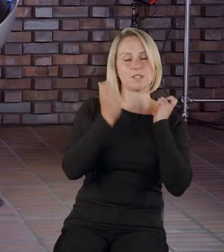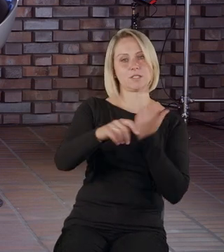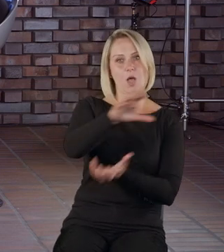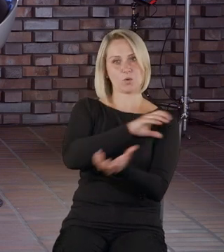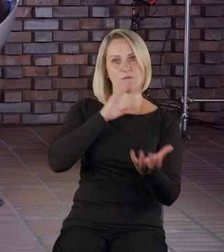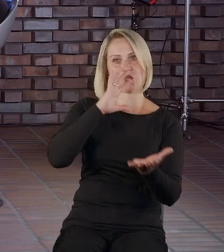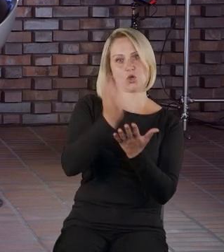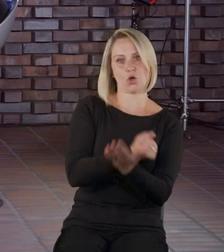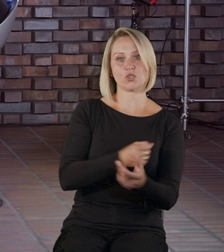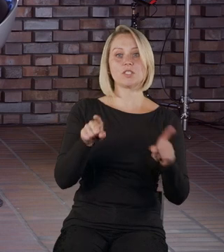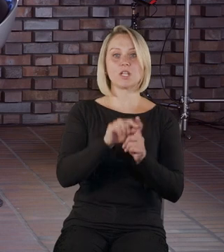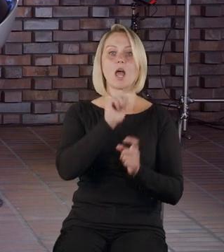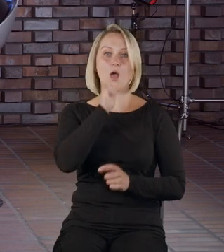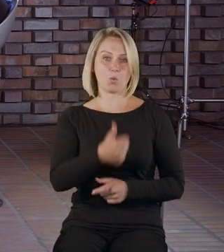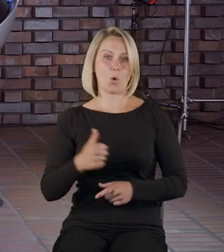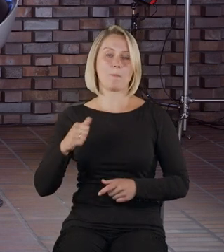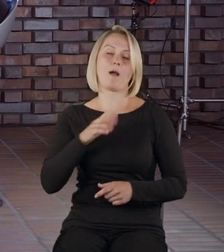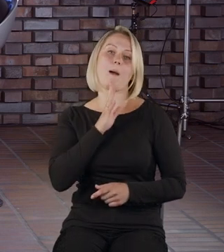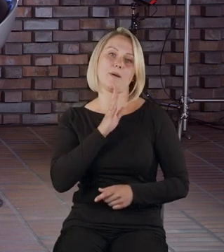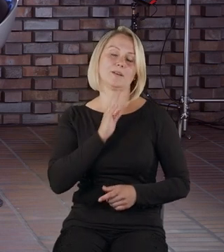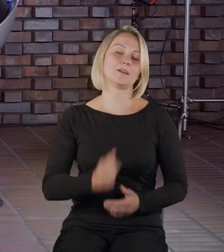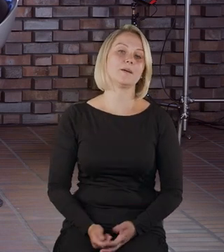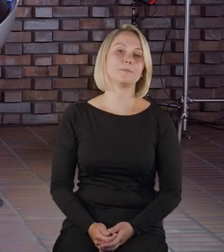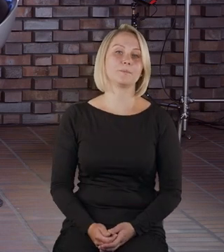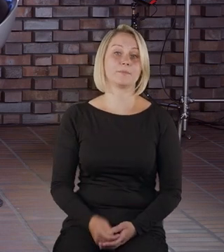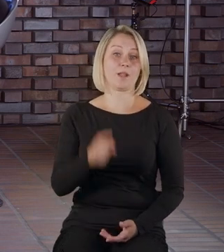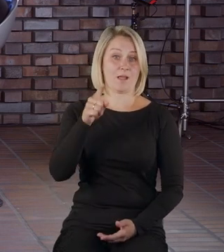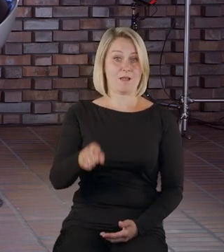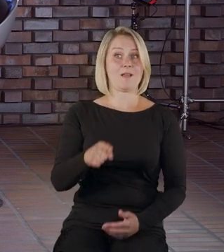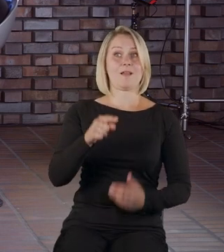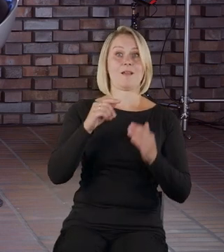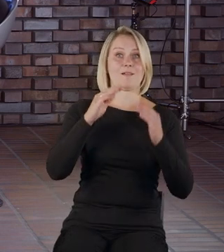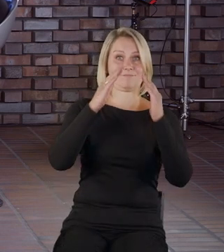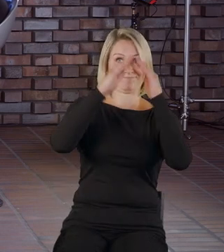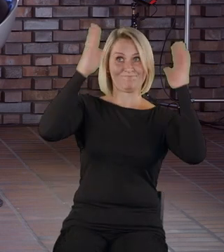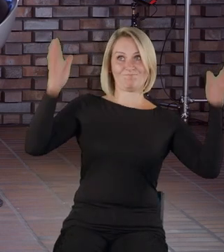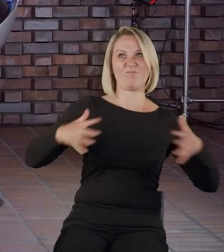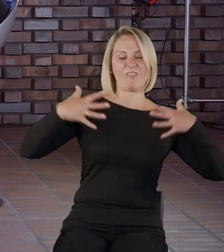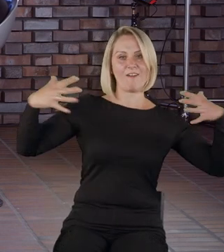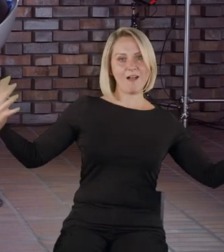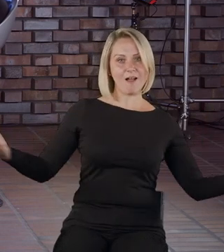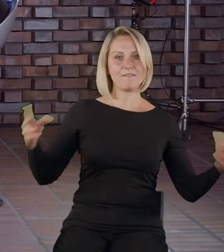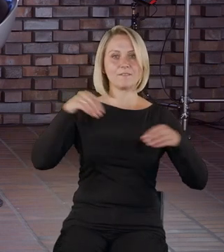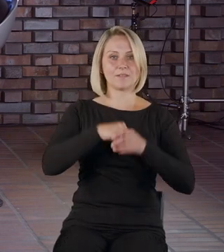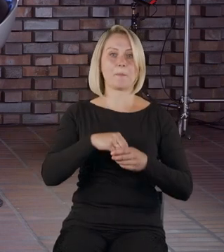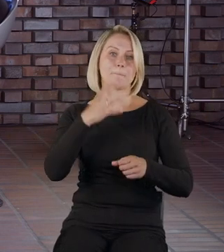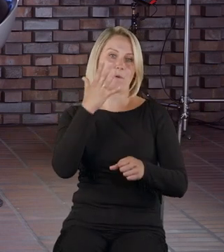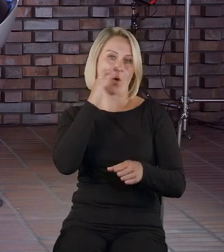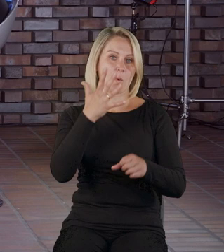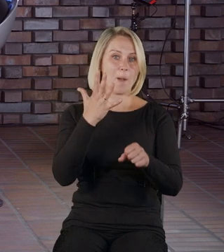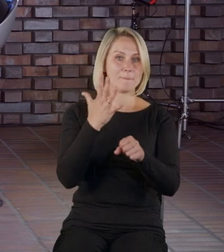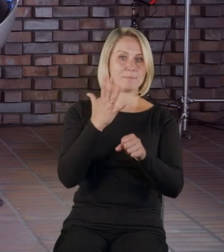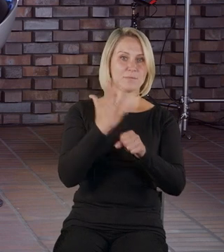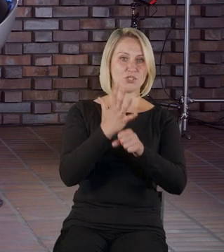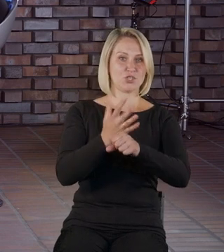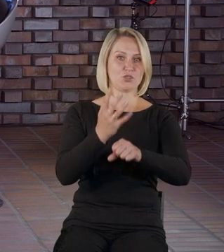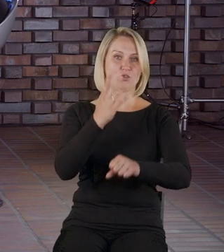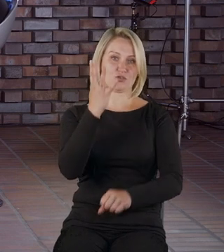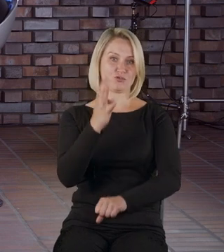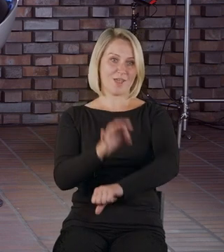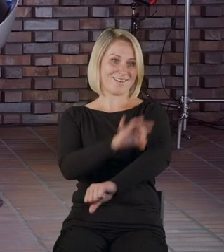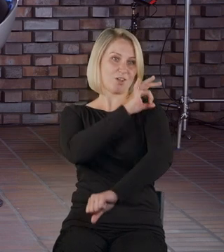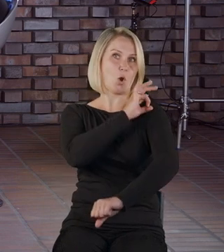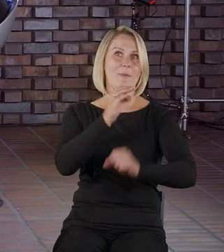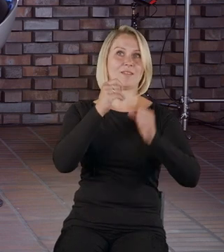świecie, w tym w Europie i w Stanach Zjednoczonych. Obiekt ten jest naprawdę duży. Znajduje się tam blisko 54 km półek